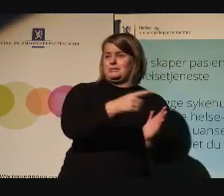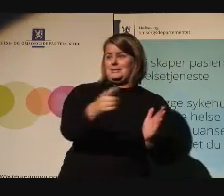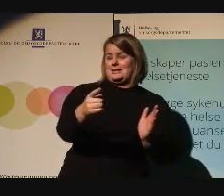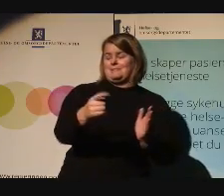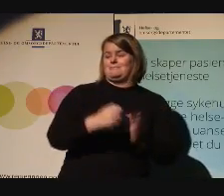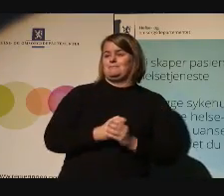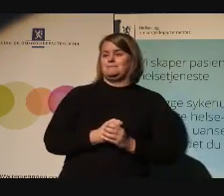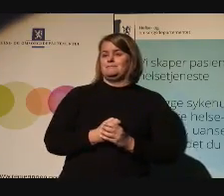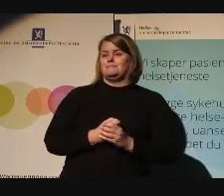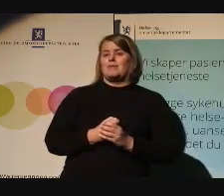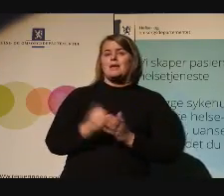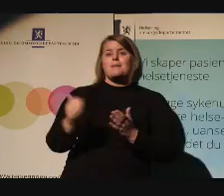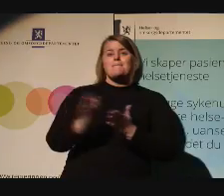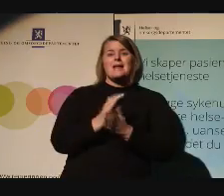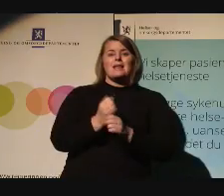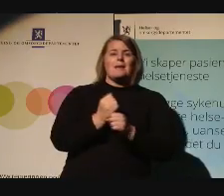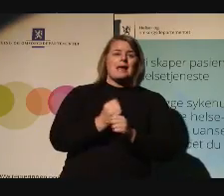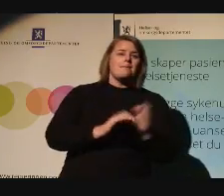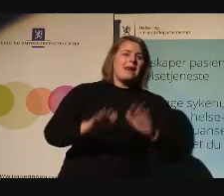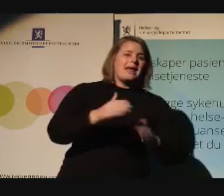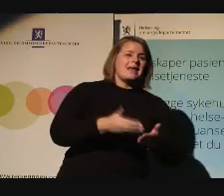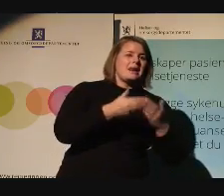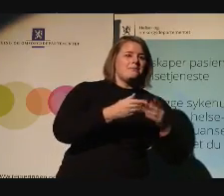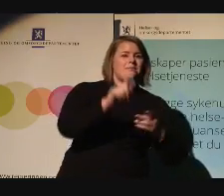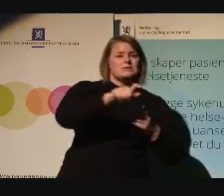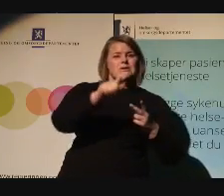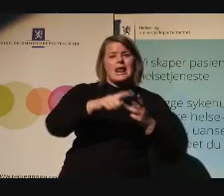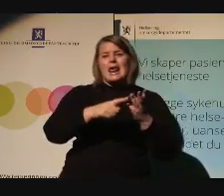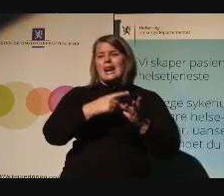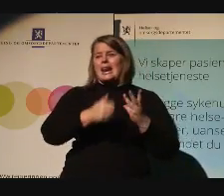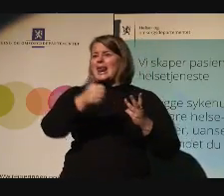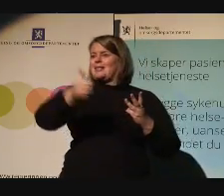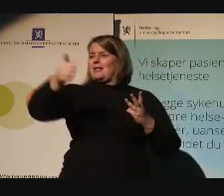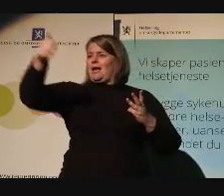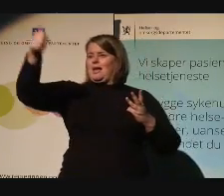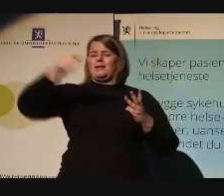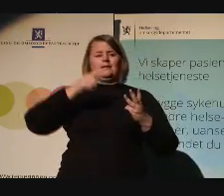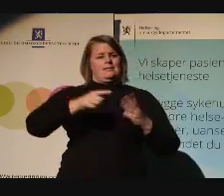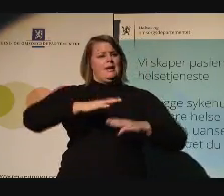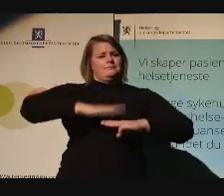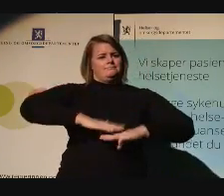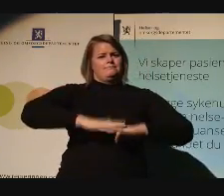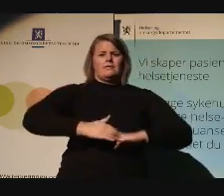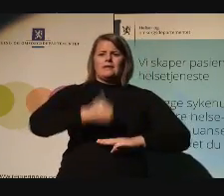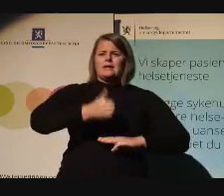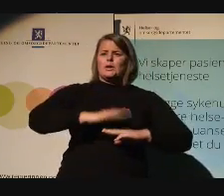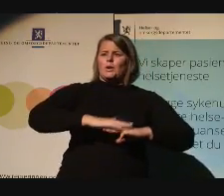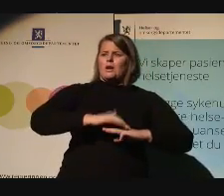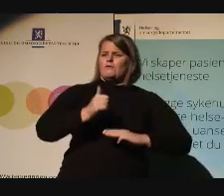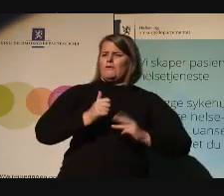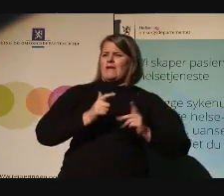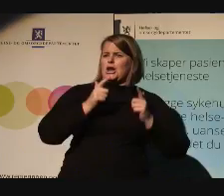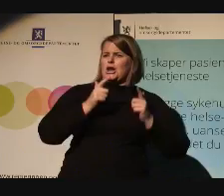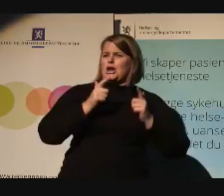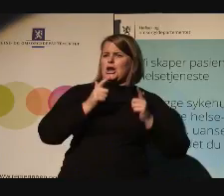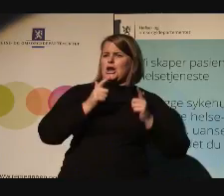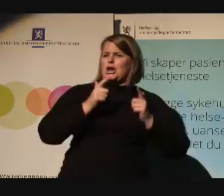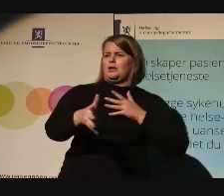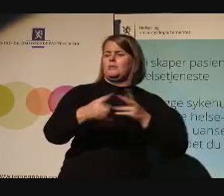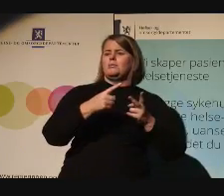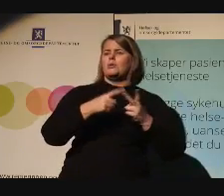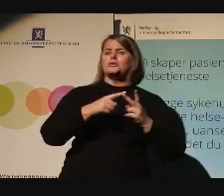Engasjerte medarbeidere, både pleiepersonell og ledere i alle ledd, er en forutsetning for å lykkes og for å gjøre varige